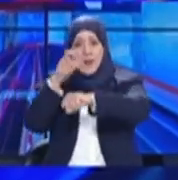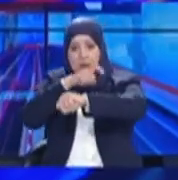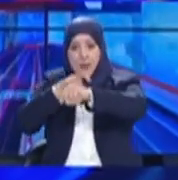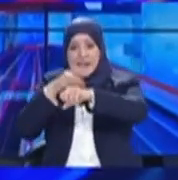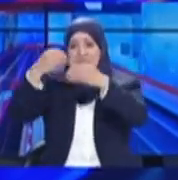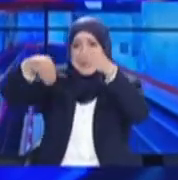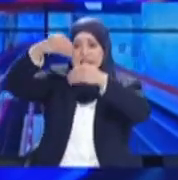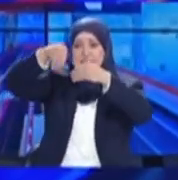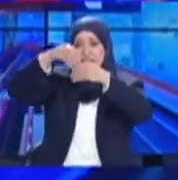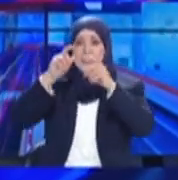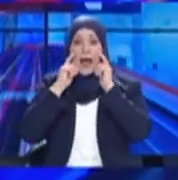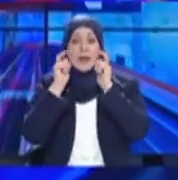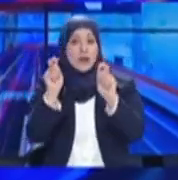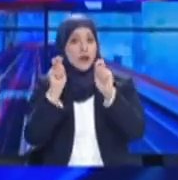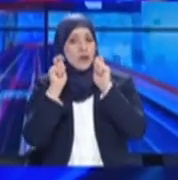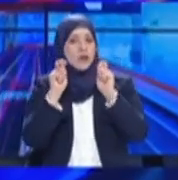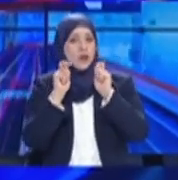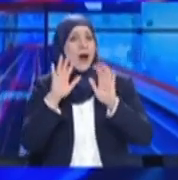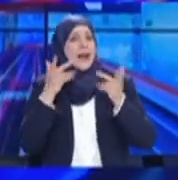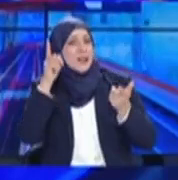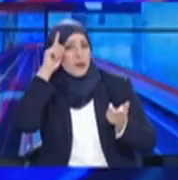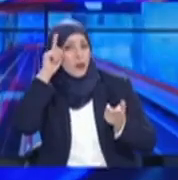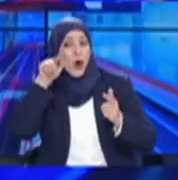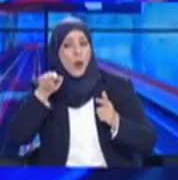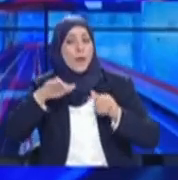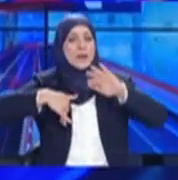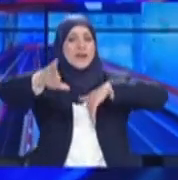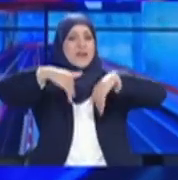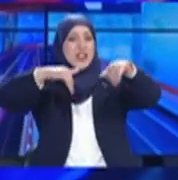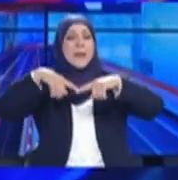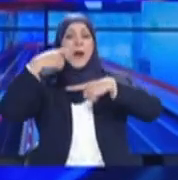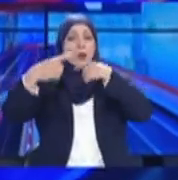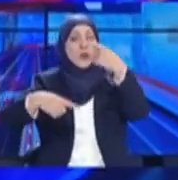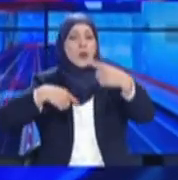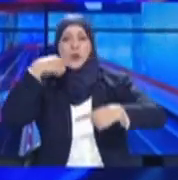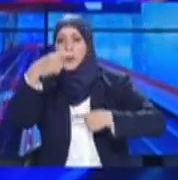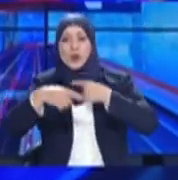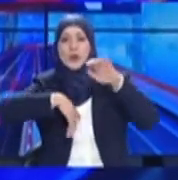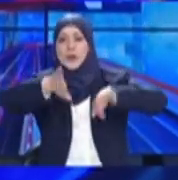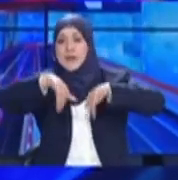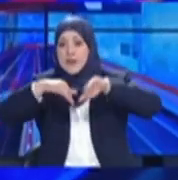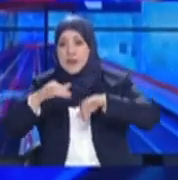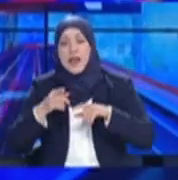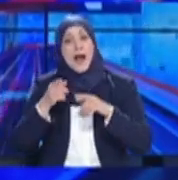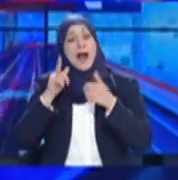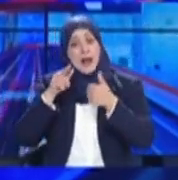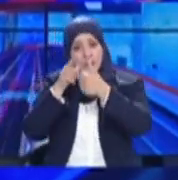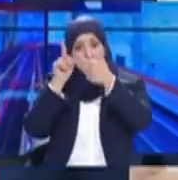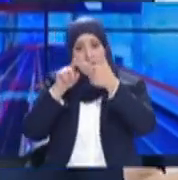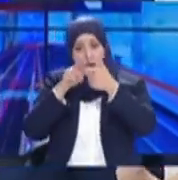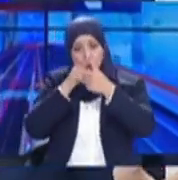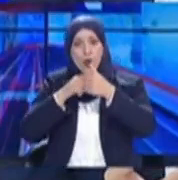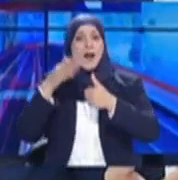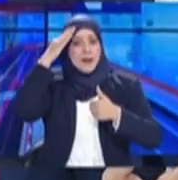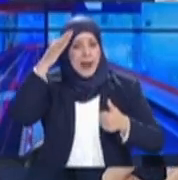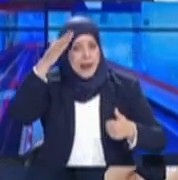تواصل مستمر وموجودين في الشارع بالنسبه لنا كبلديه في كل الاعوام اللي